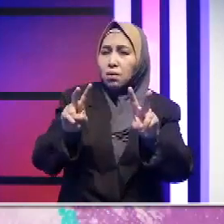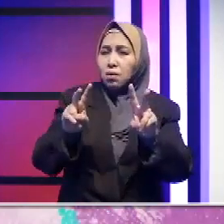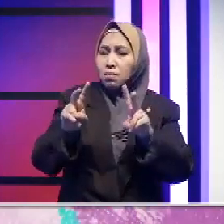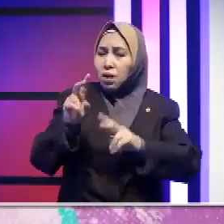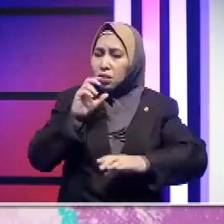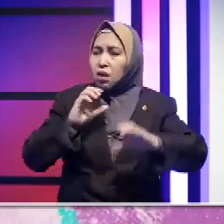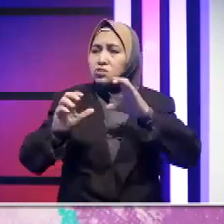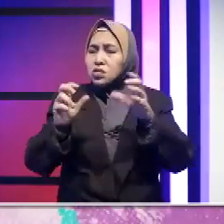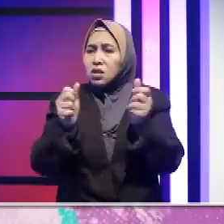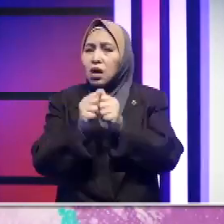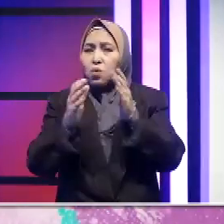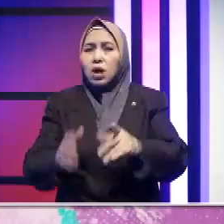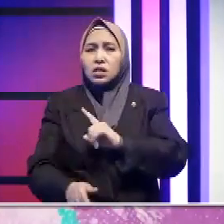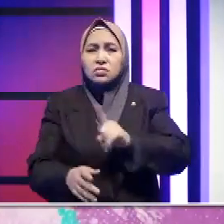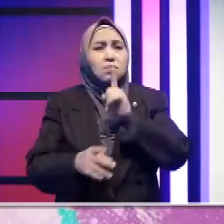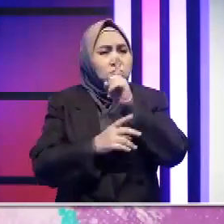dengan orang Islam sebenarnya